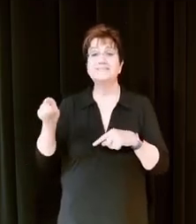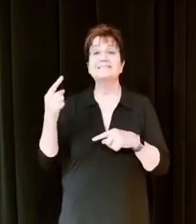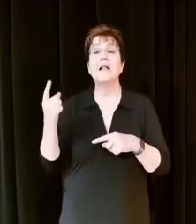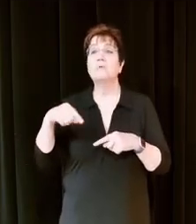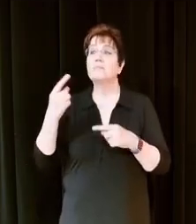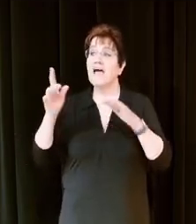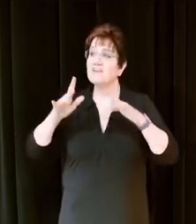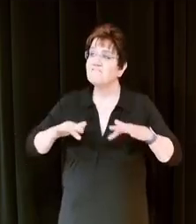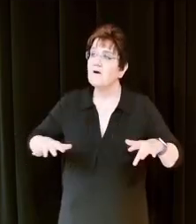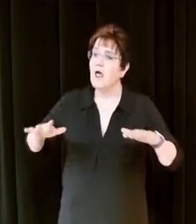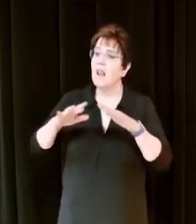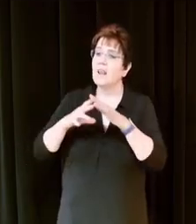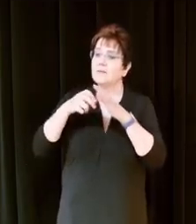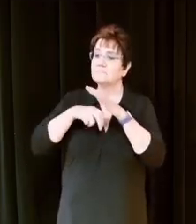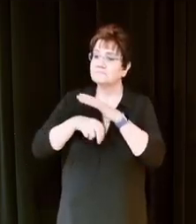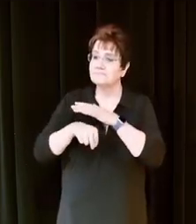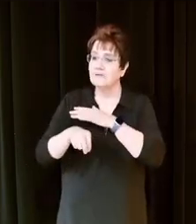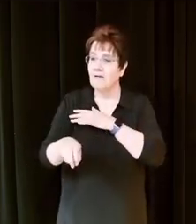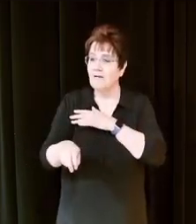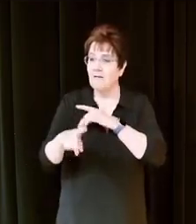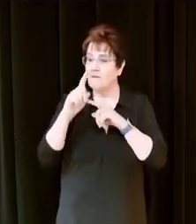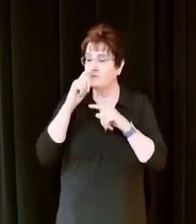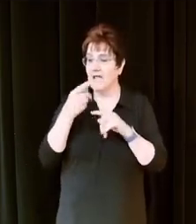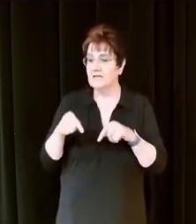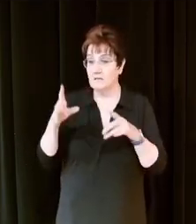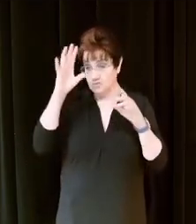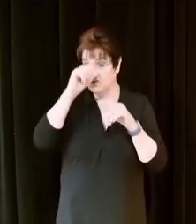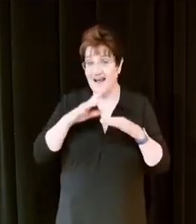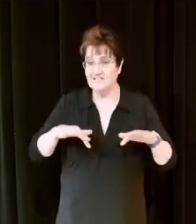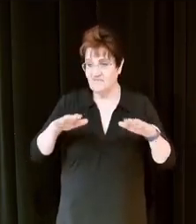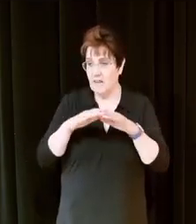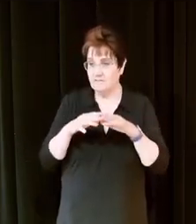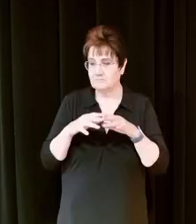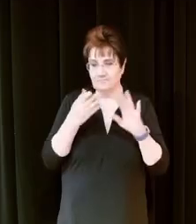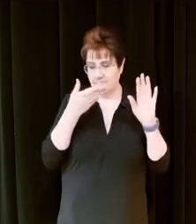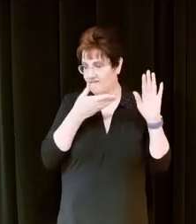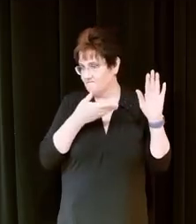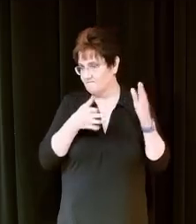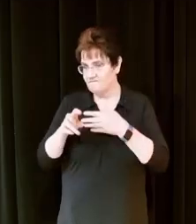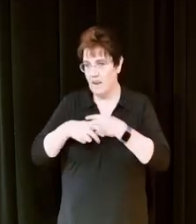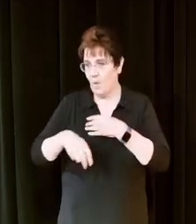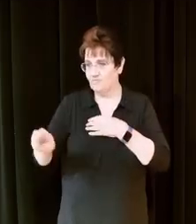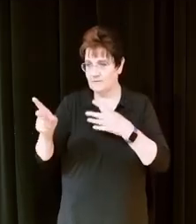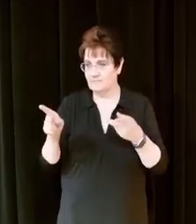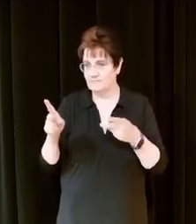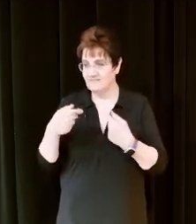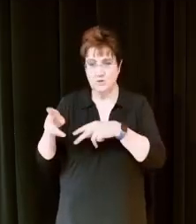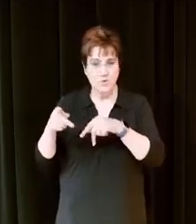laufen und hat sich verlaufen, Schwarzwald. Hat irgendwie den Weg nicht mehr gefunden und